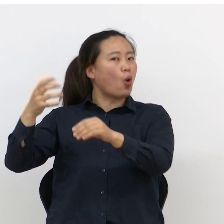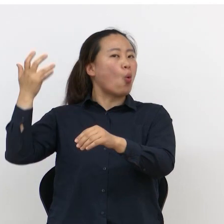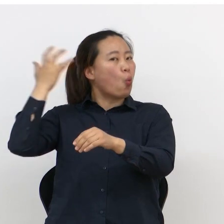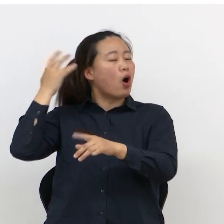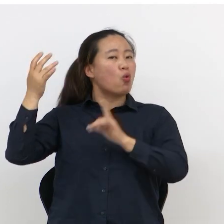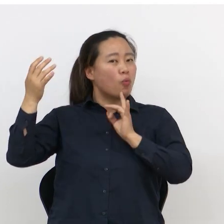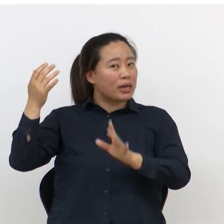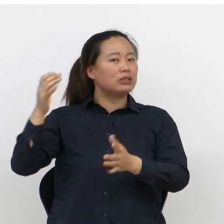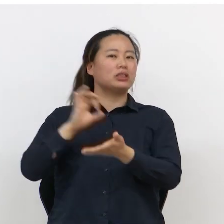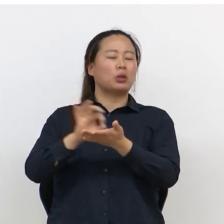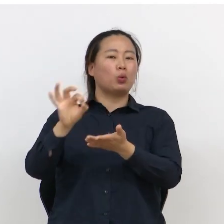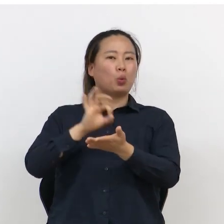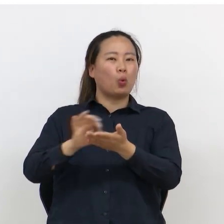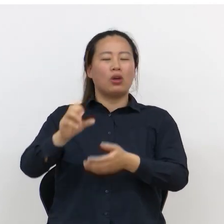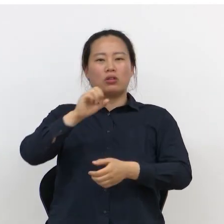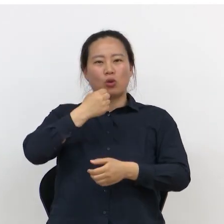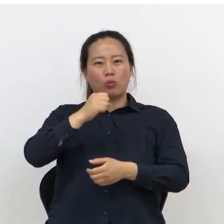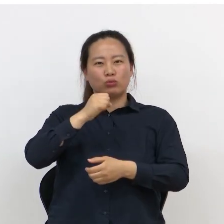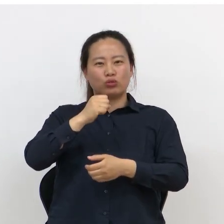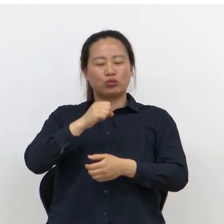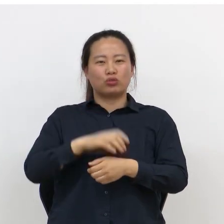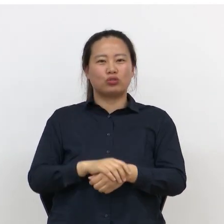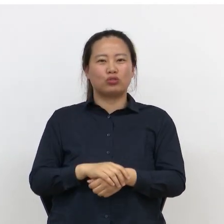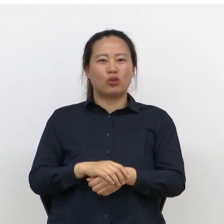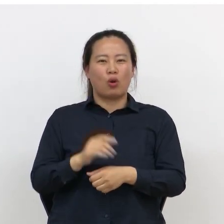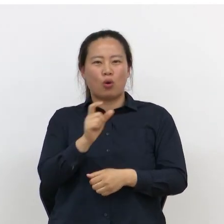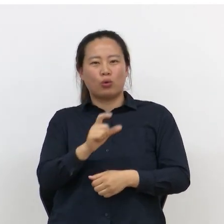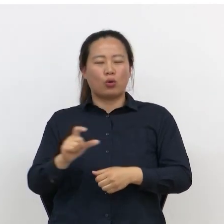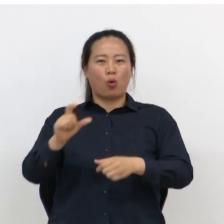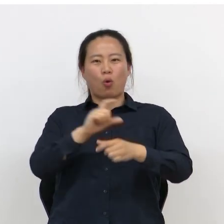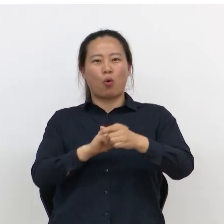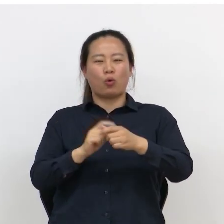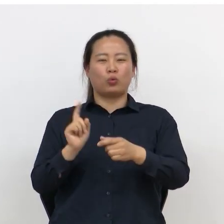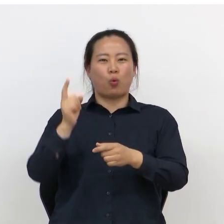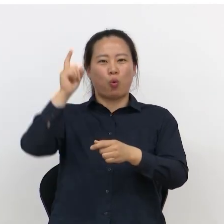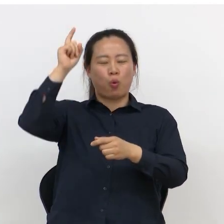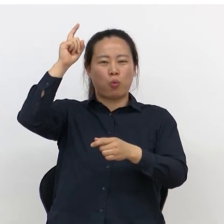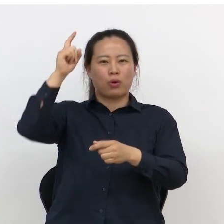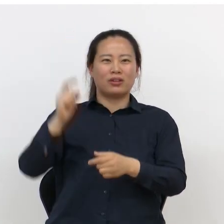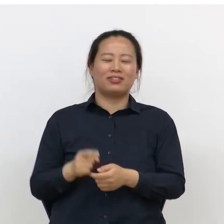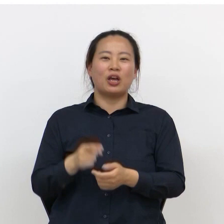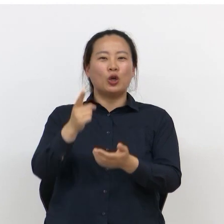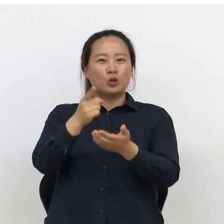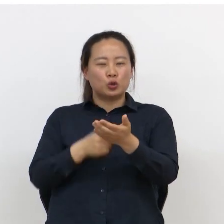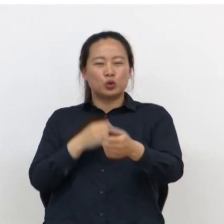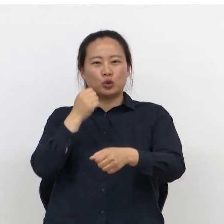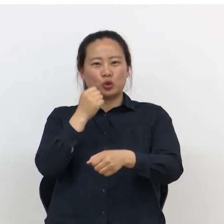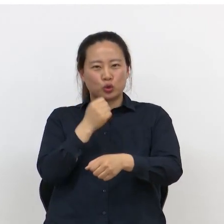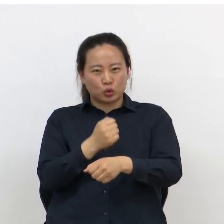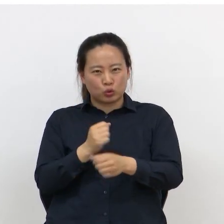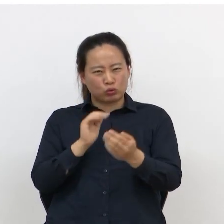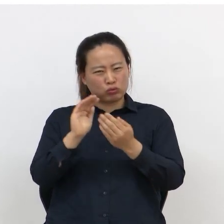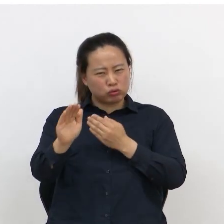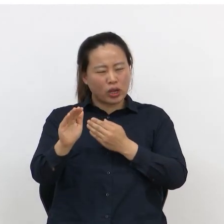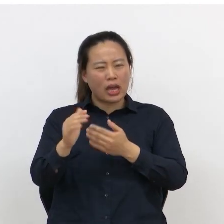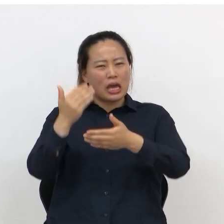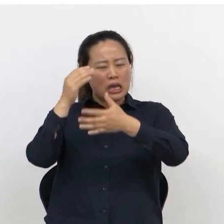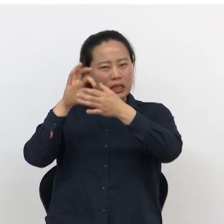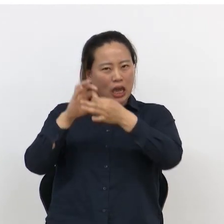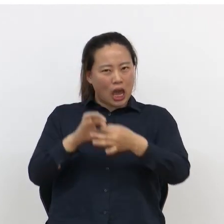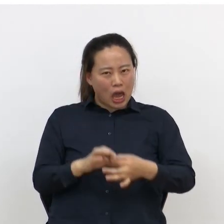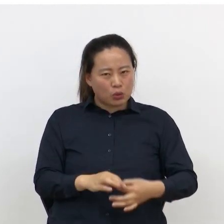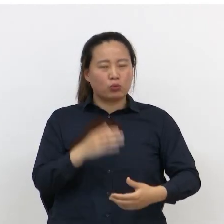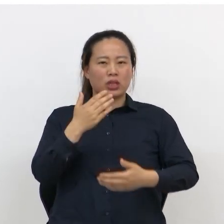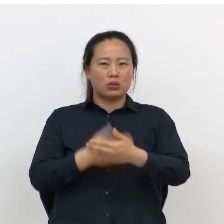인공와호만 써도 점수는 수술 전에 비해서는 월등히 좋습니다. 수술 이후에 영원히 잔존청력이 살아나면 제일 좋겠지만